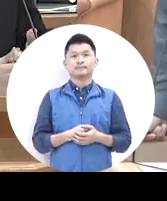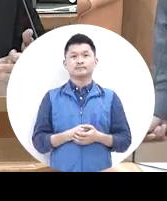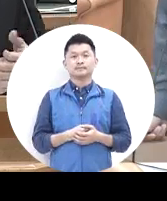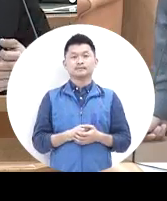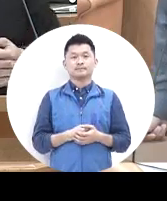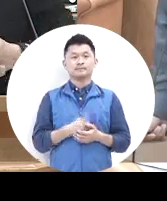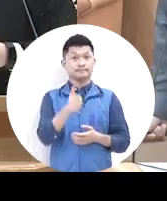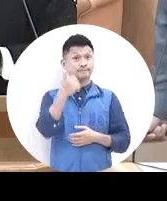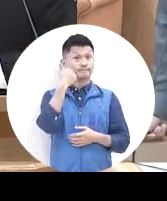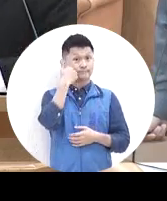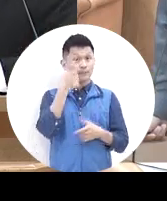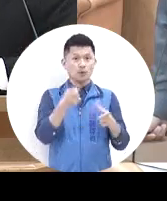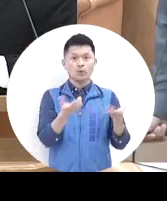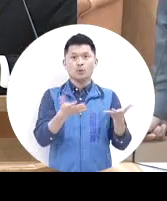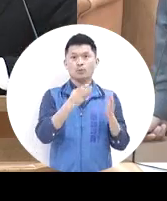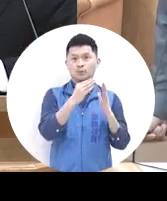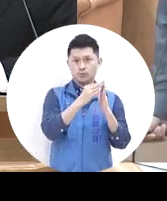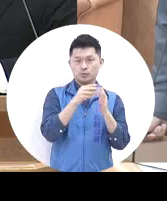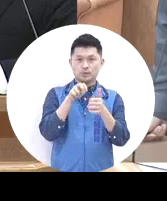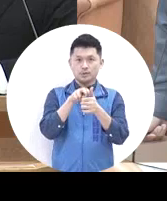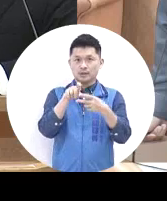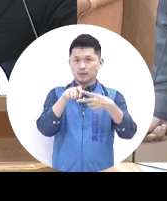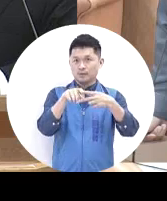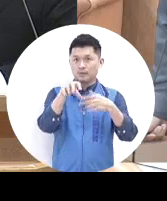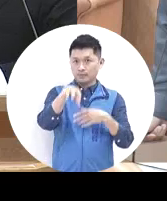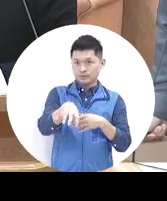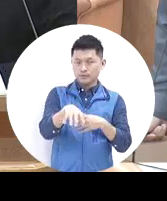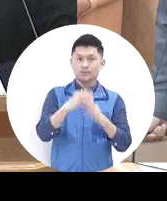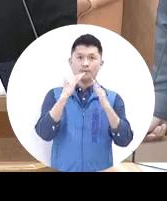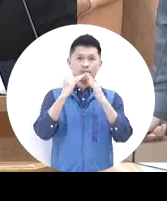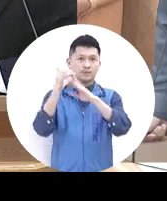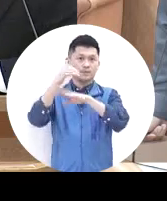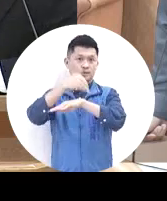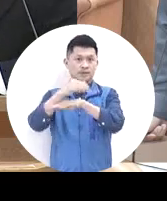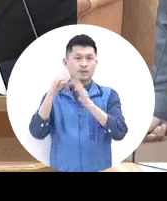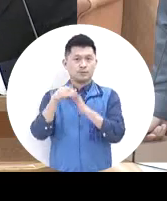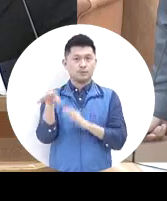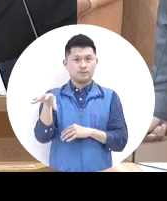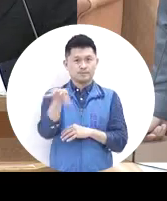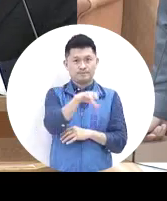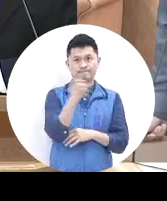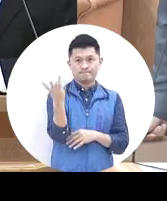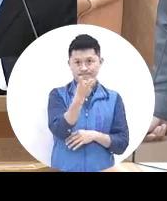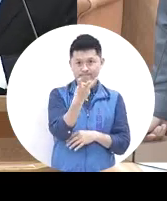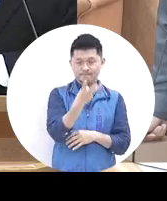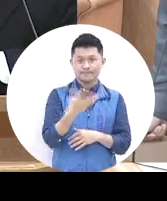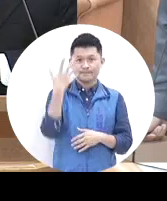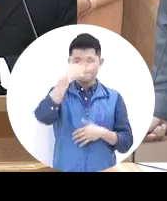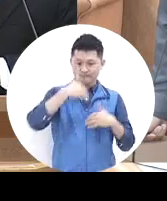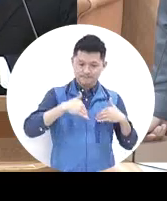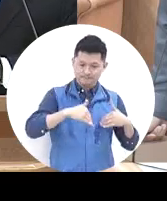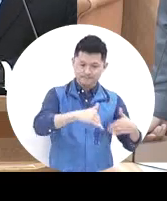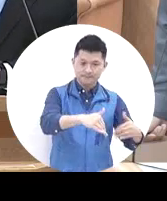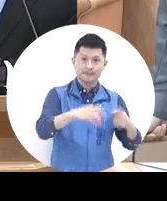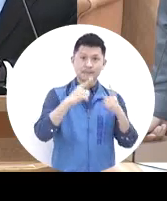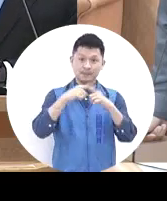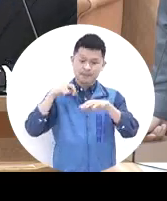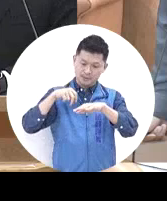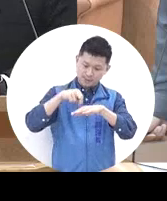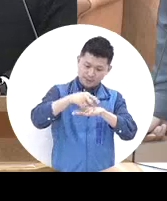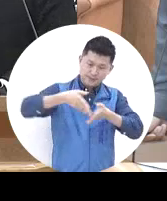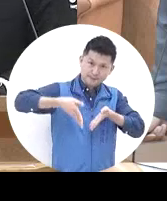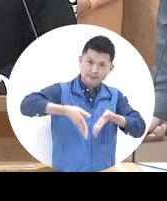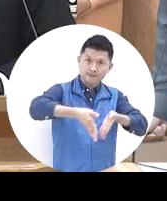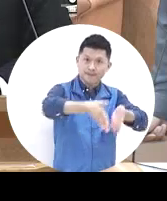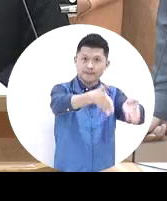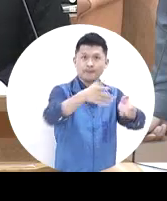那个公务局养工处跟我们的那个城乡局，其实在我们的老街人行道的方面啊，其实他们